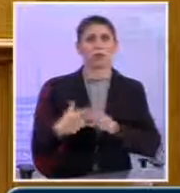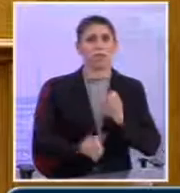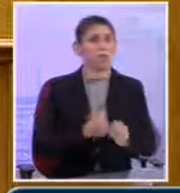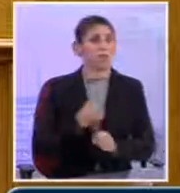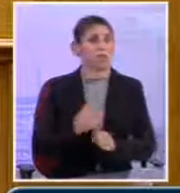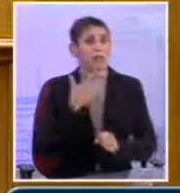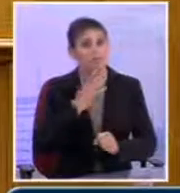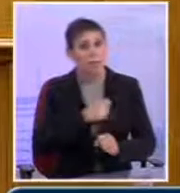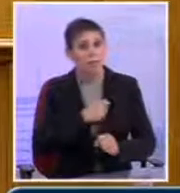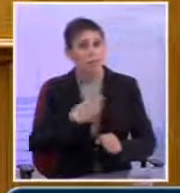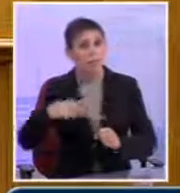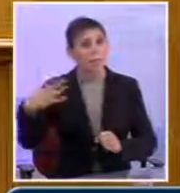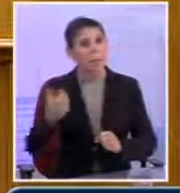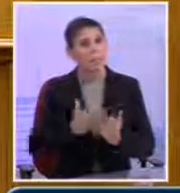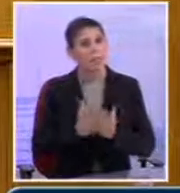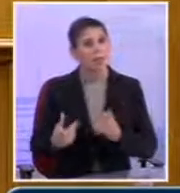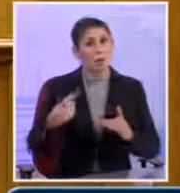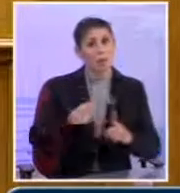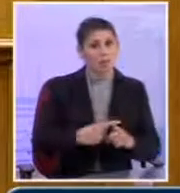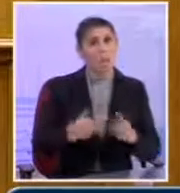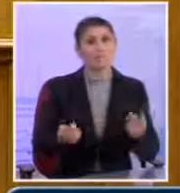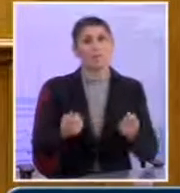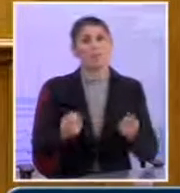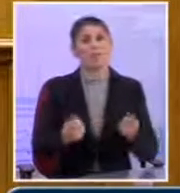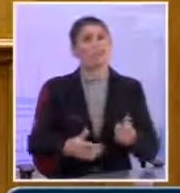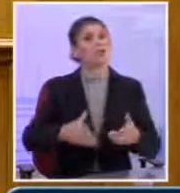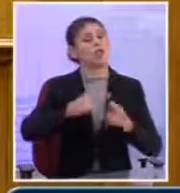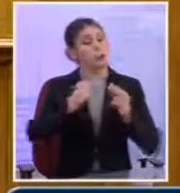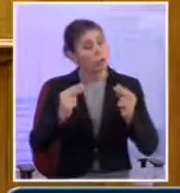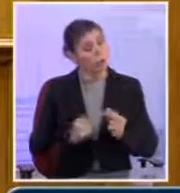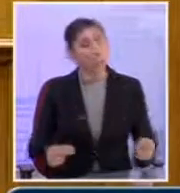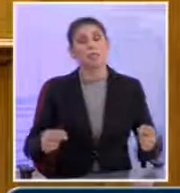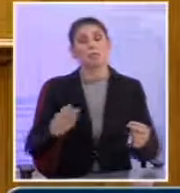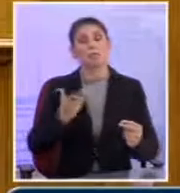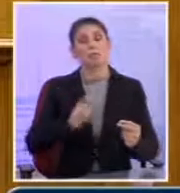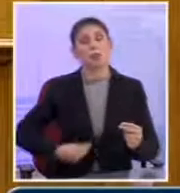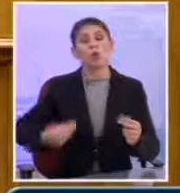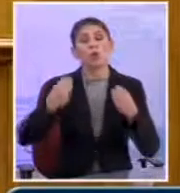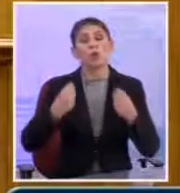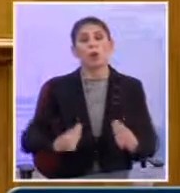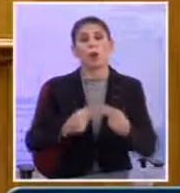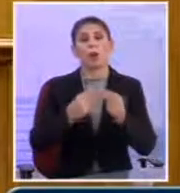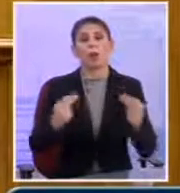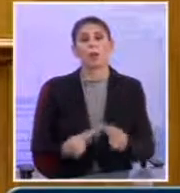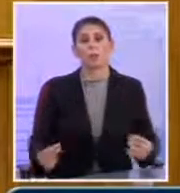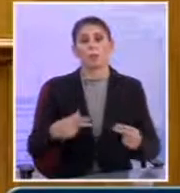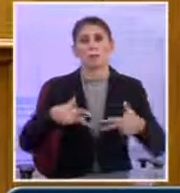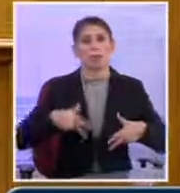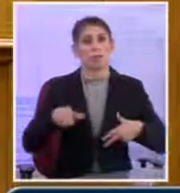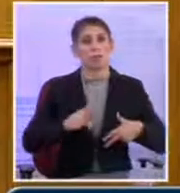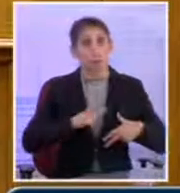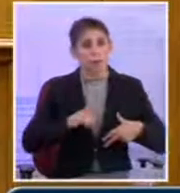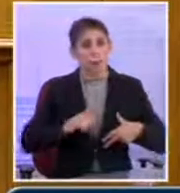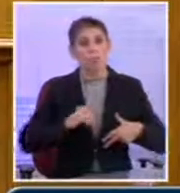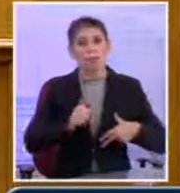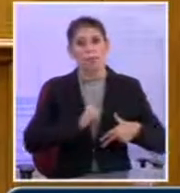ότι ο ΣΥΡΙΖΑ έχει το ηθικό πλεονέκτημα να κάνει το αποτελεσματικότερο κράτος. Αυτό περιμένει και ο ιδιωτικός τομέας, αυτό περιμένει και ο πολίτης.